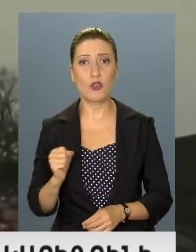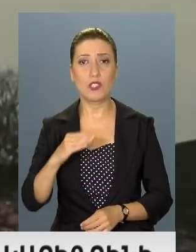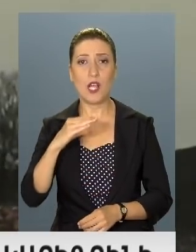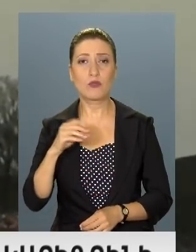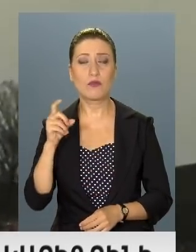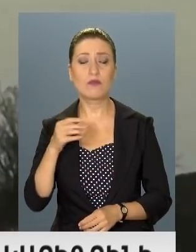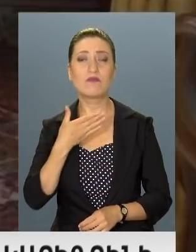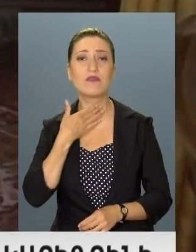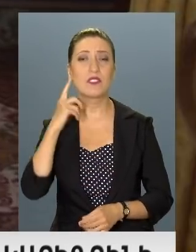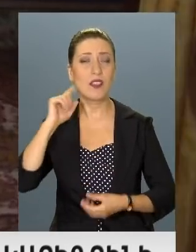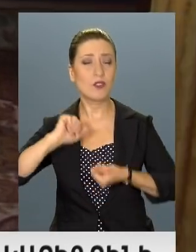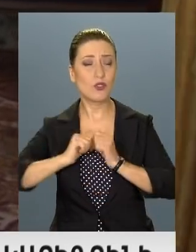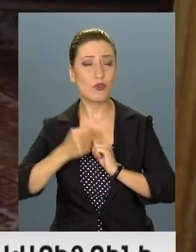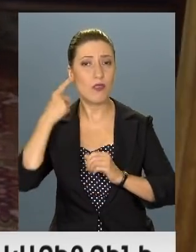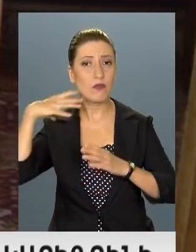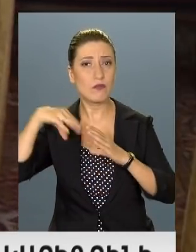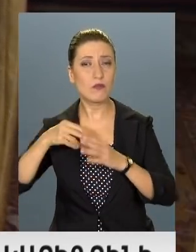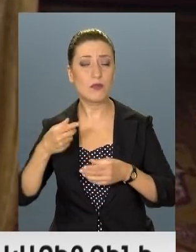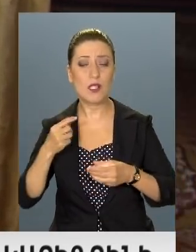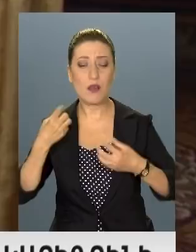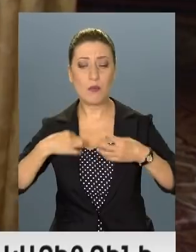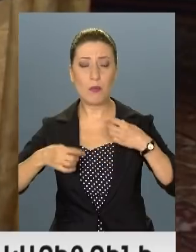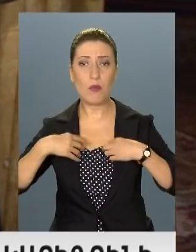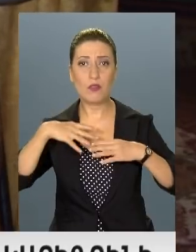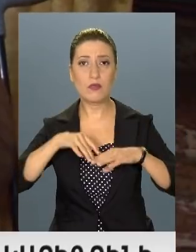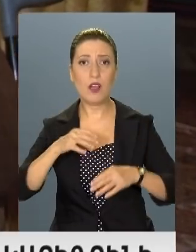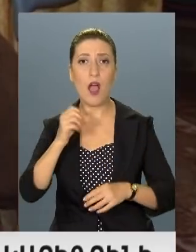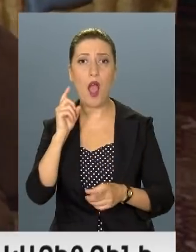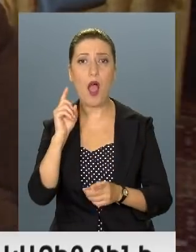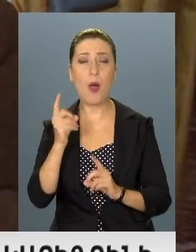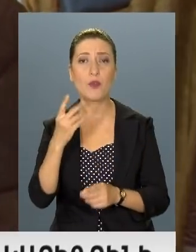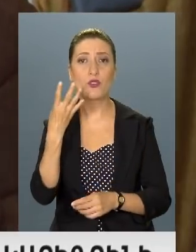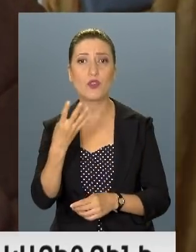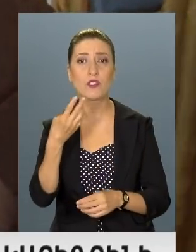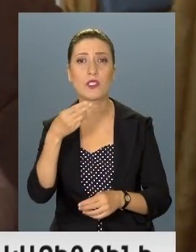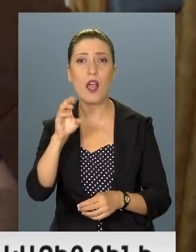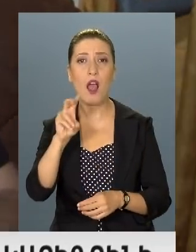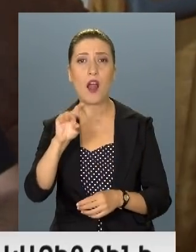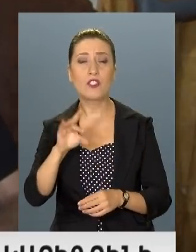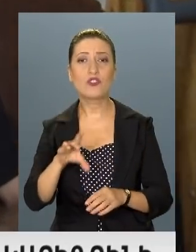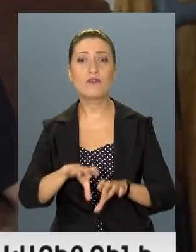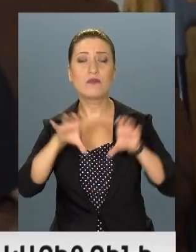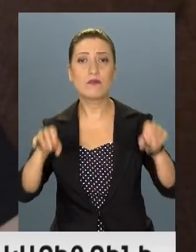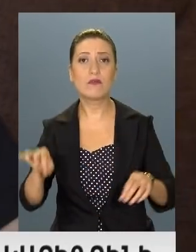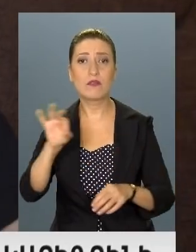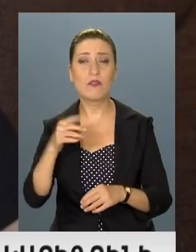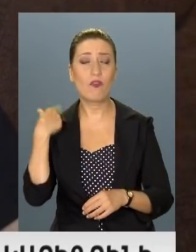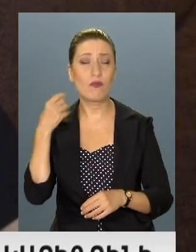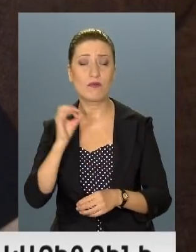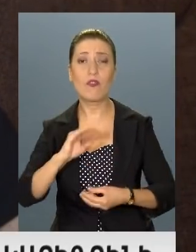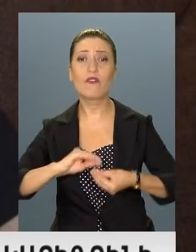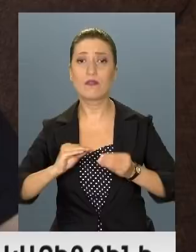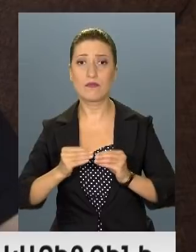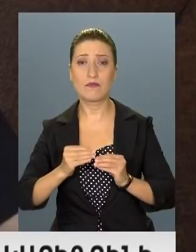ձայնն ականջներում ու գրադի մի քանի բեկորները մարմնում։ Ապրիլի 4-ին Թալիշի դիրքերը ազատագրելիս ողնուղեղի ծանր վիրավորում է ստացել